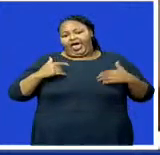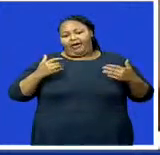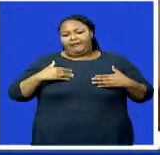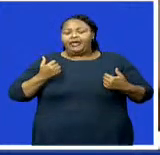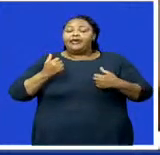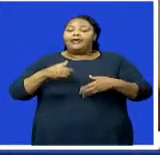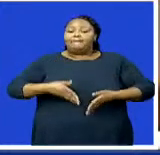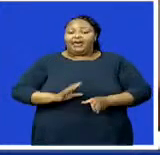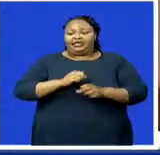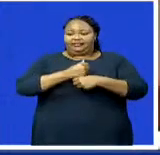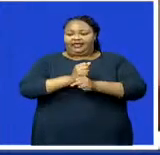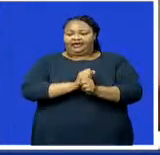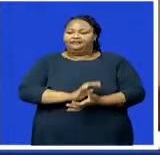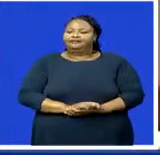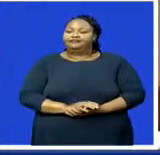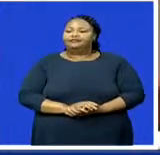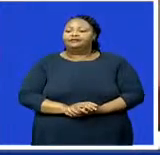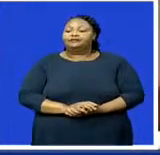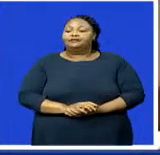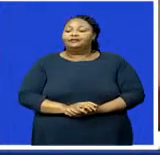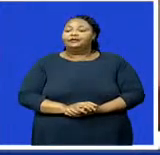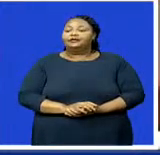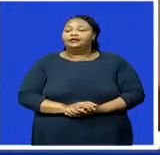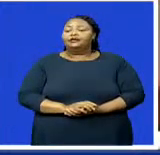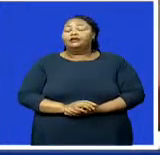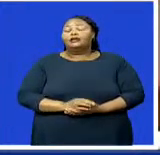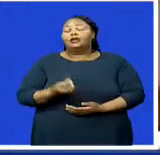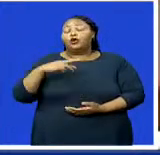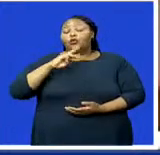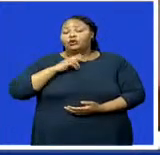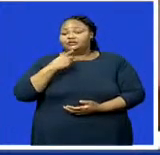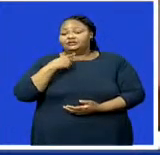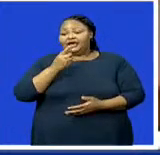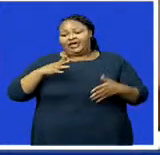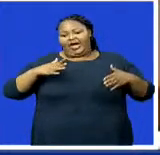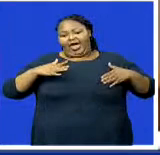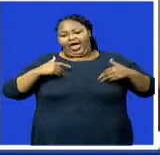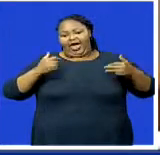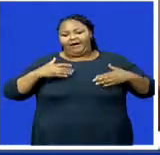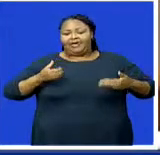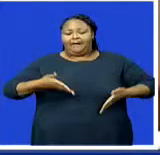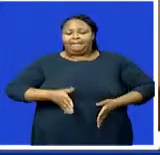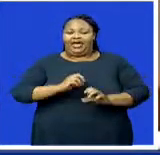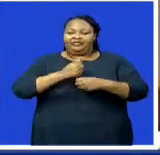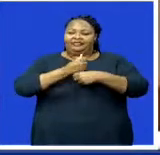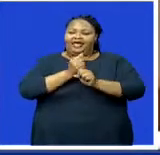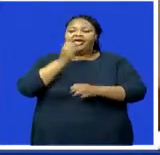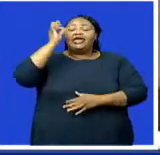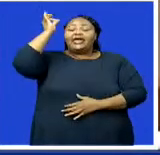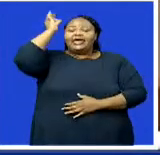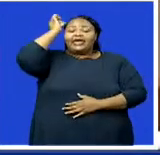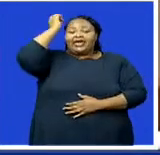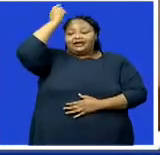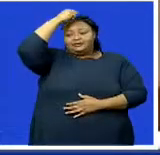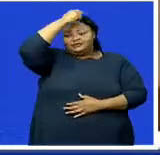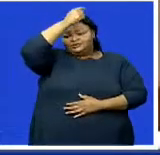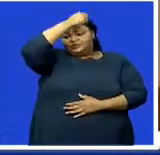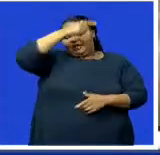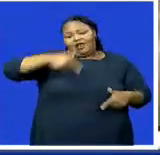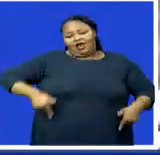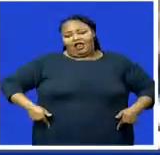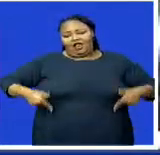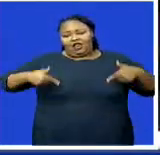ingwenyama yesive semaswati losuku loluhle lolunetibusiso nempilo lenhle nempilo